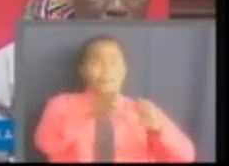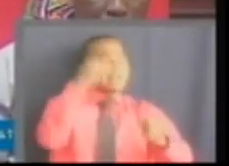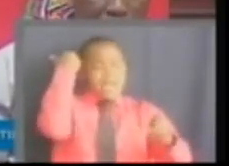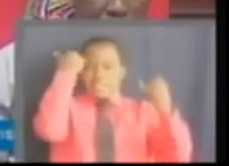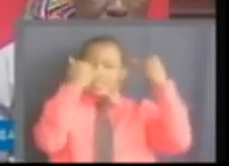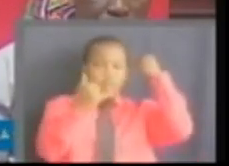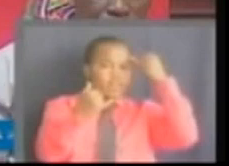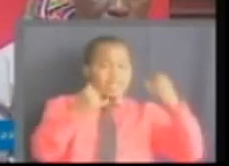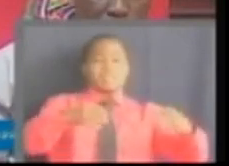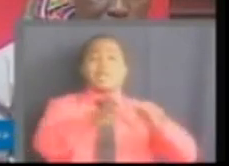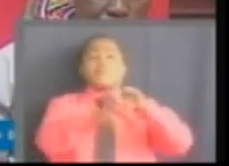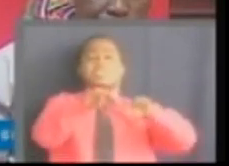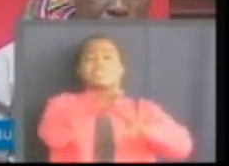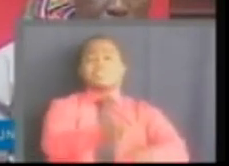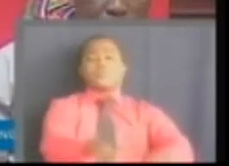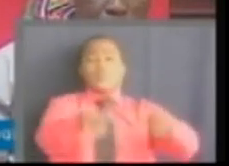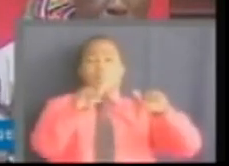mwenyekiti wa bunge maalum.